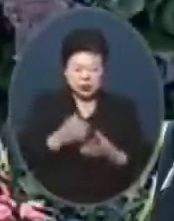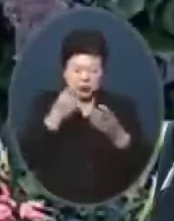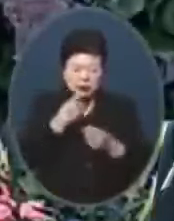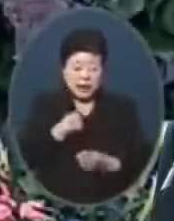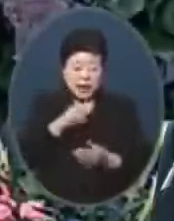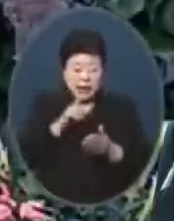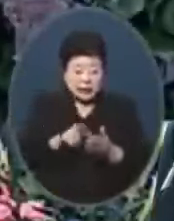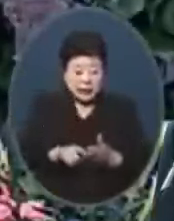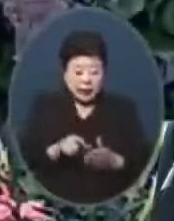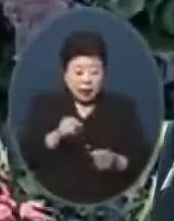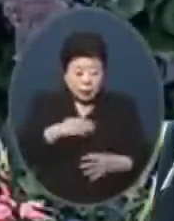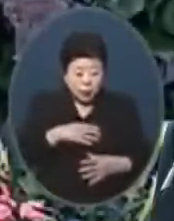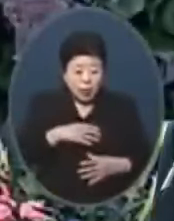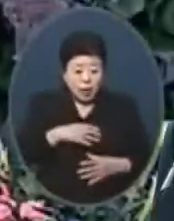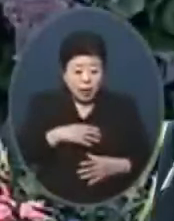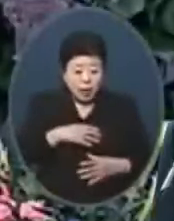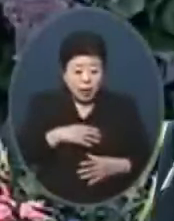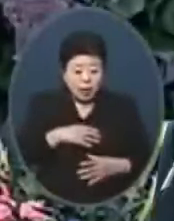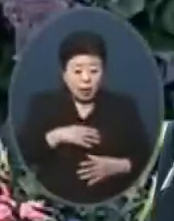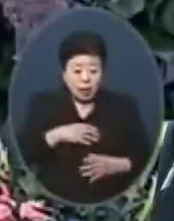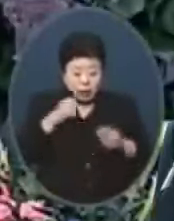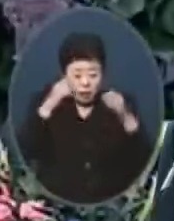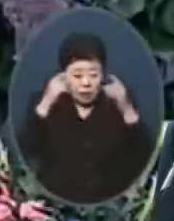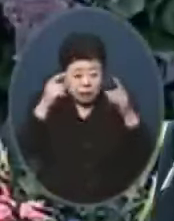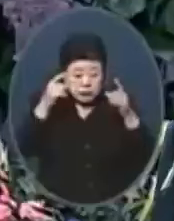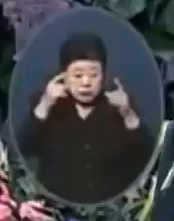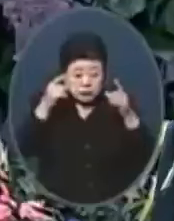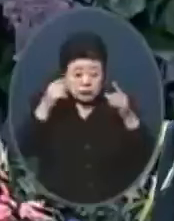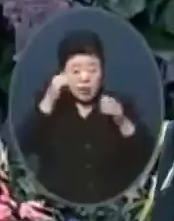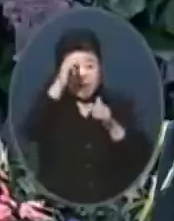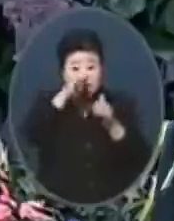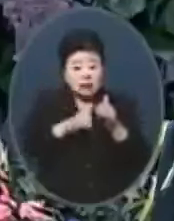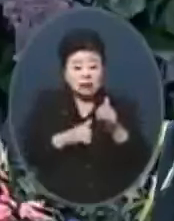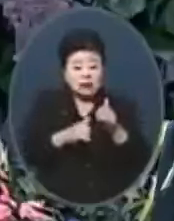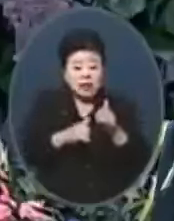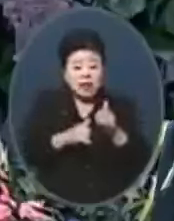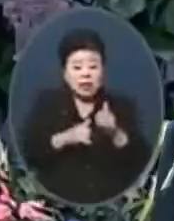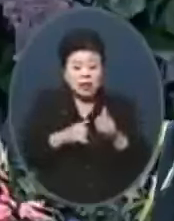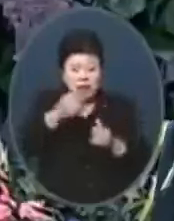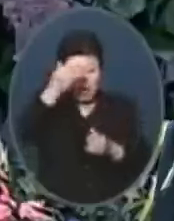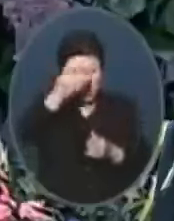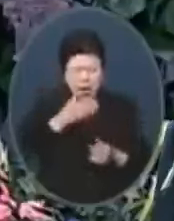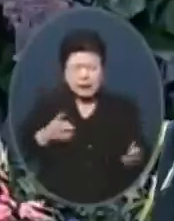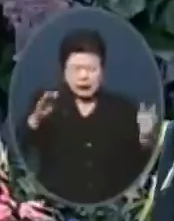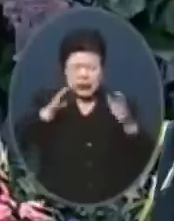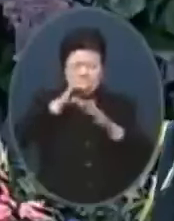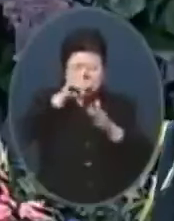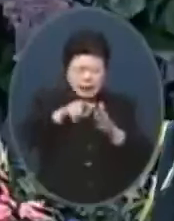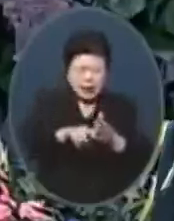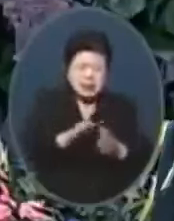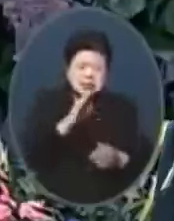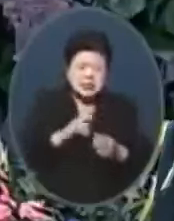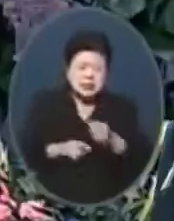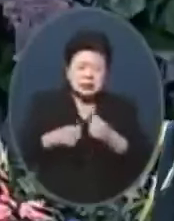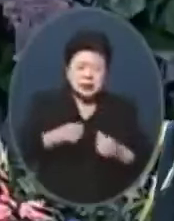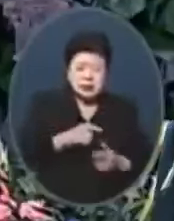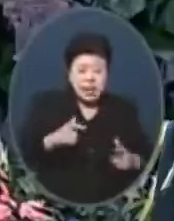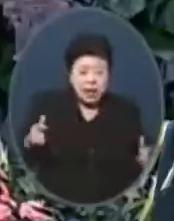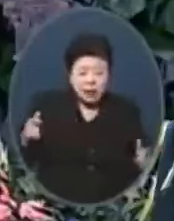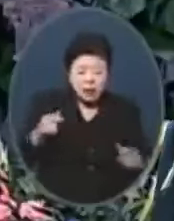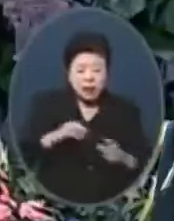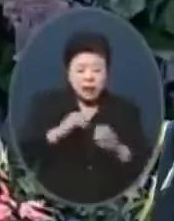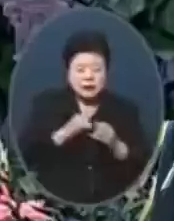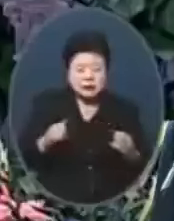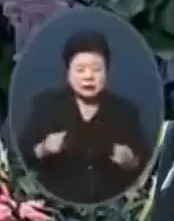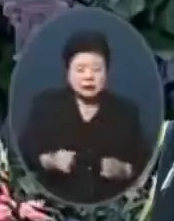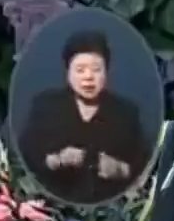고통당할 때 한 가지 놀라운 사실을 목격했습니다. 역사의 암흑기에 진리를 포기하지 않고 백성들을